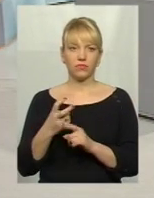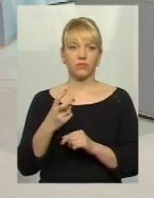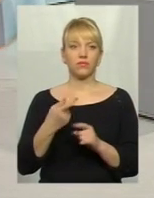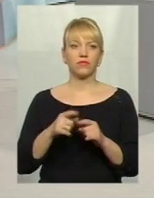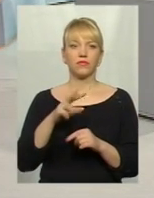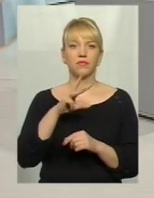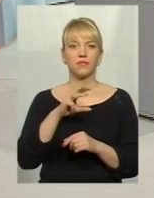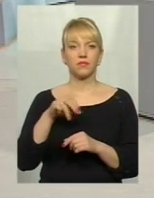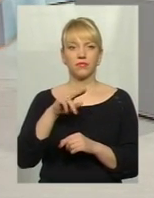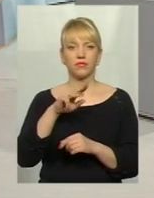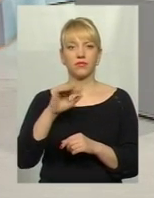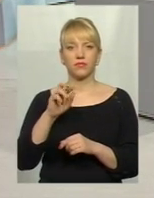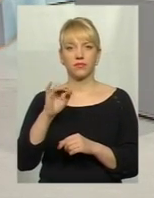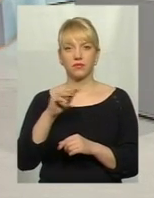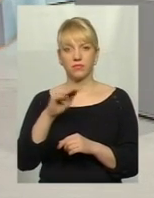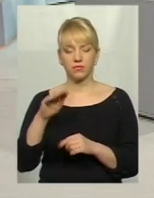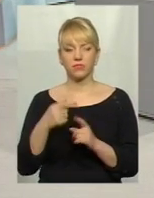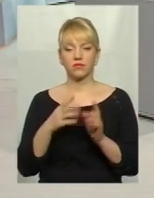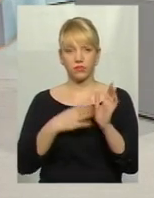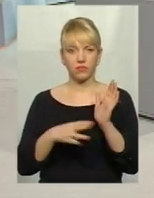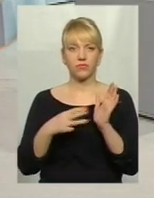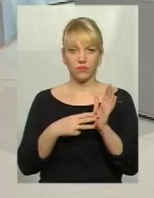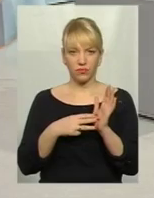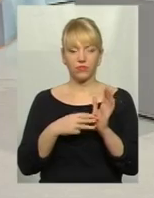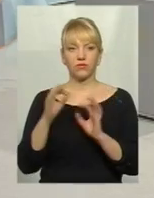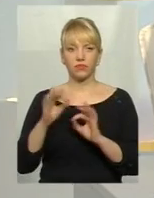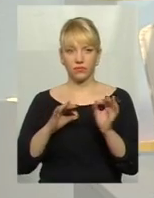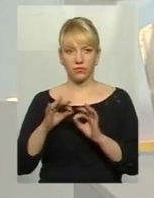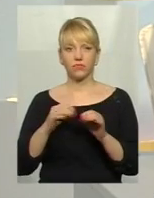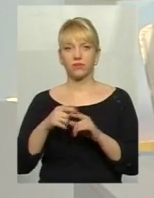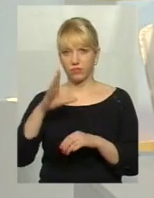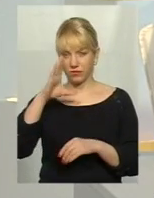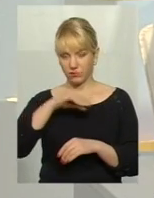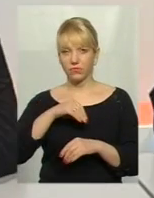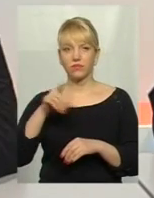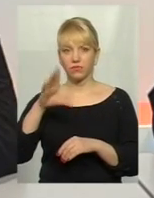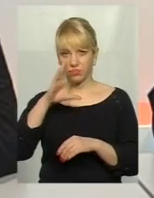Меджибіж. Ну, Меджибіж 98% виконання. В кінцевому результаті він встиг. Так, да,